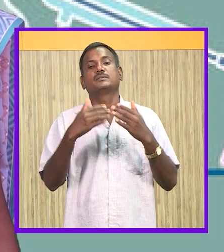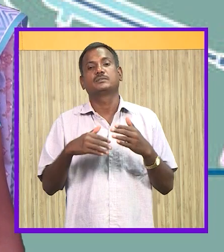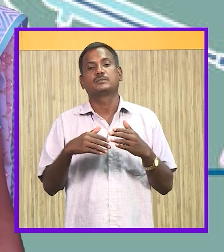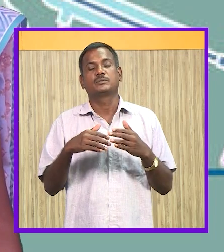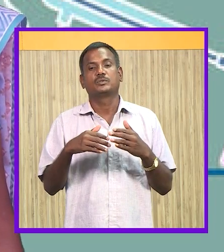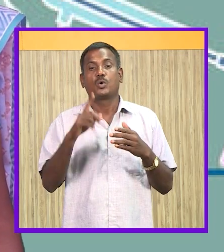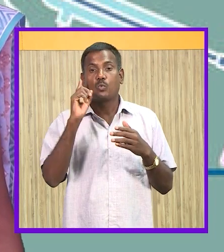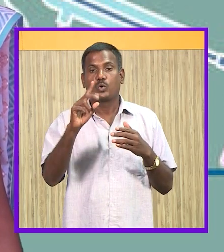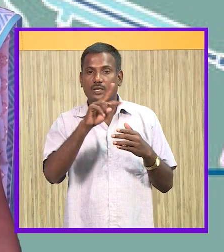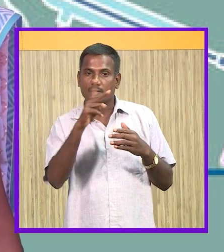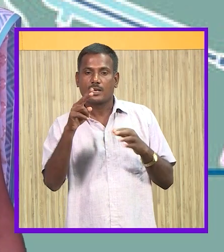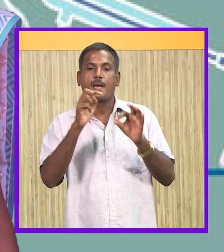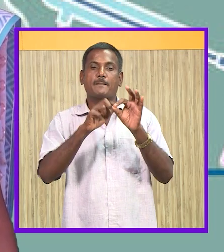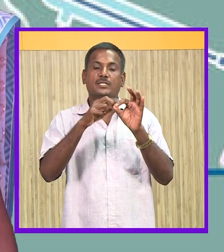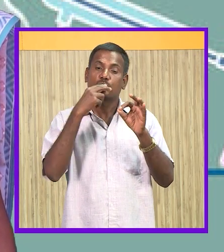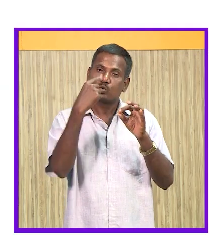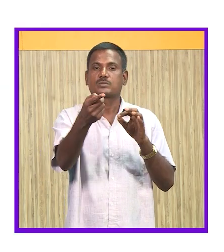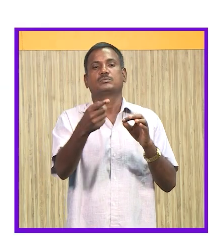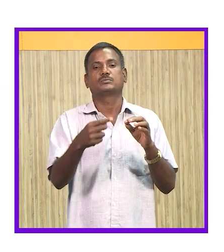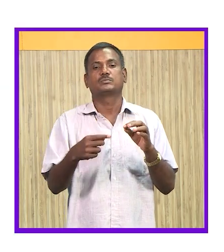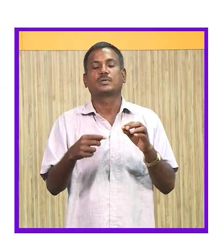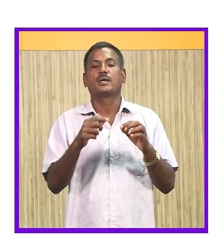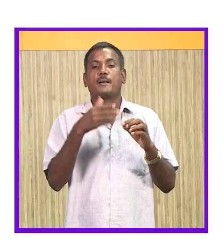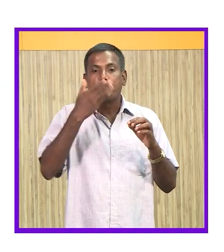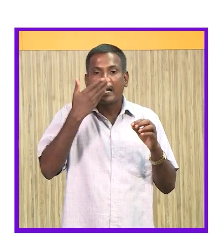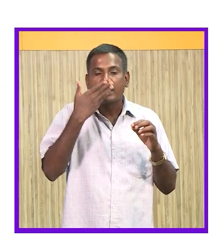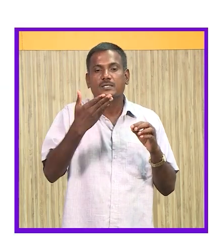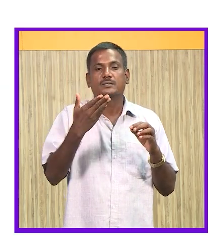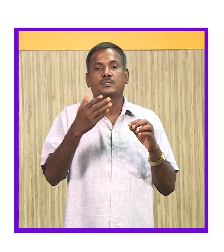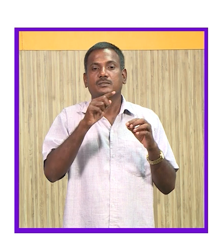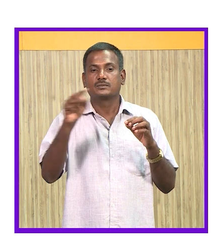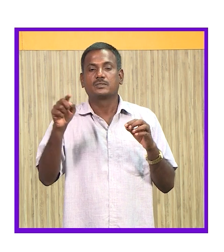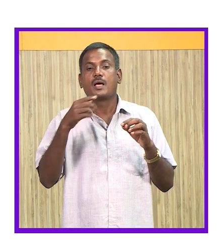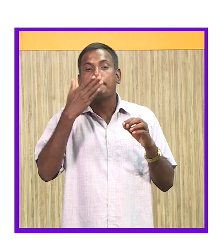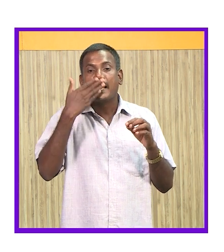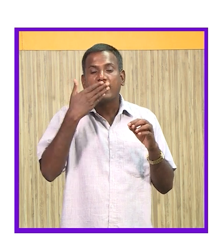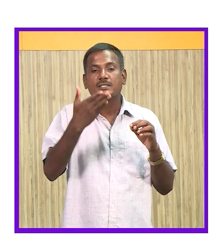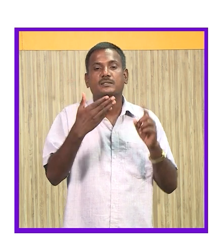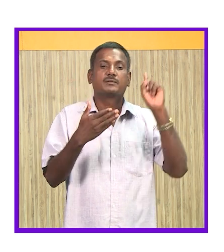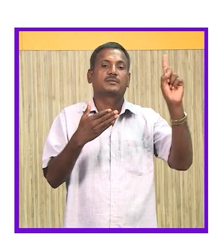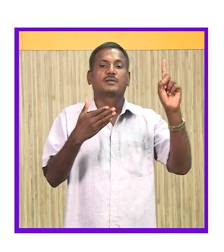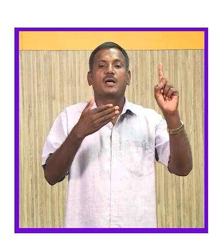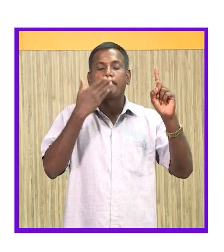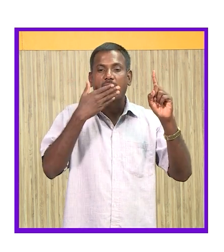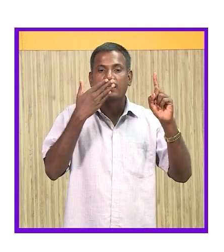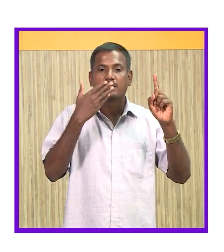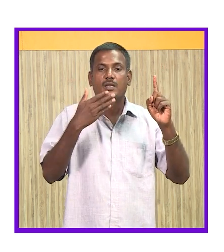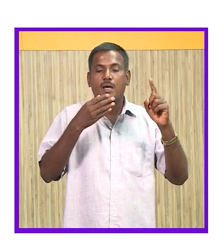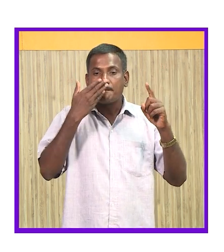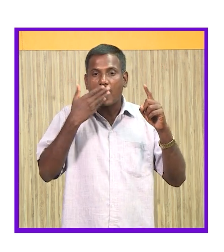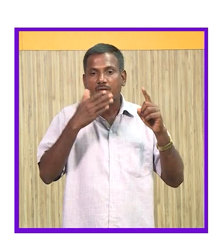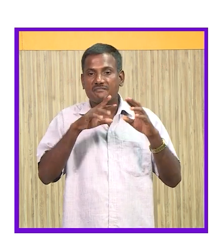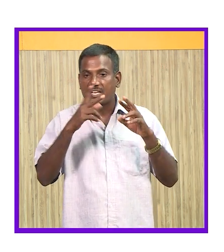பாடப்பகுதியிலிருந்து ஓரிரு மதிப்பீட்டு வினாக்களை காண்போம். ஒப்புமை தருக. 1. ஒரு